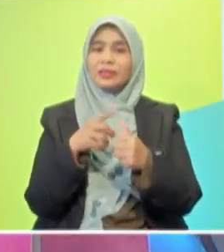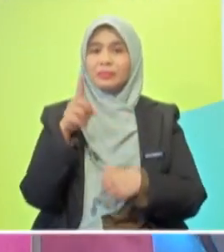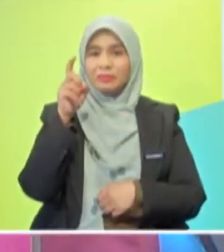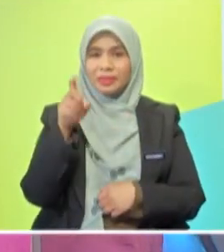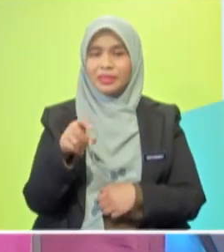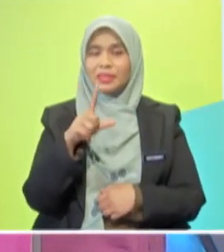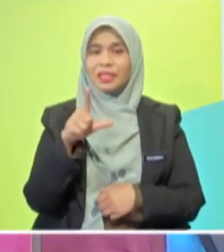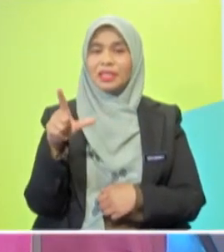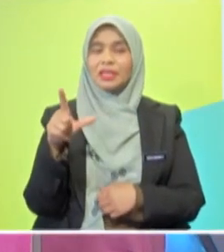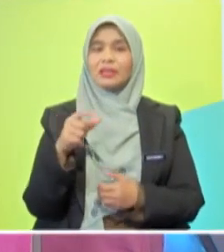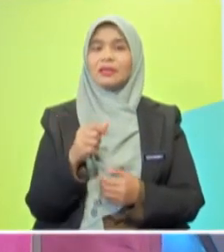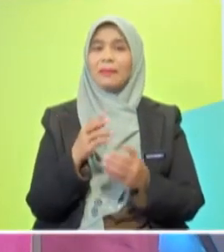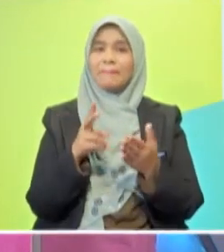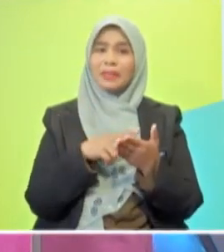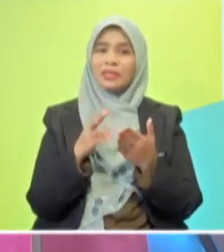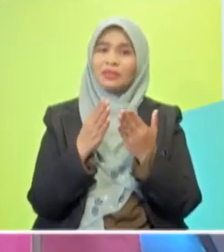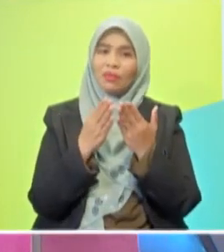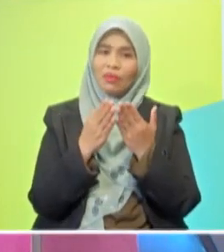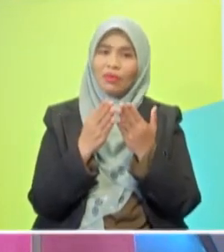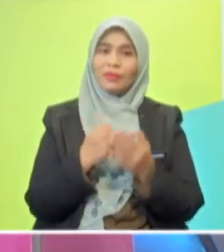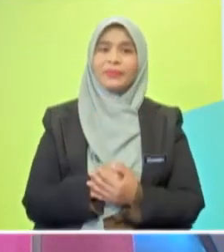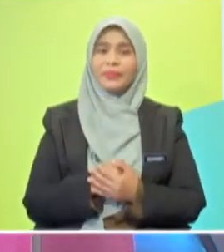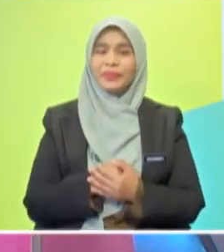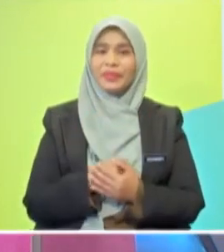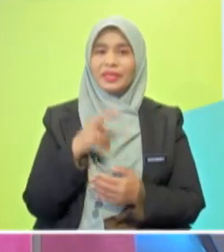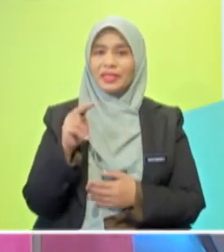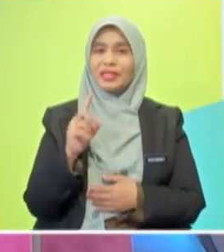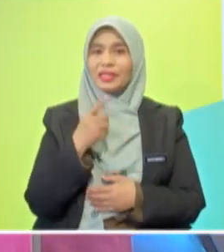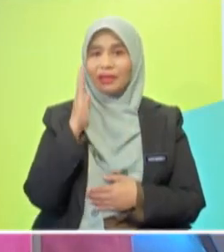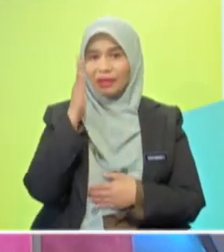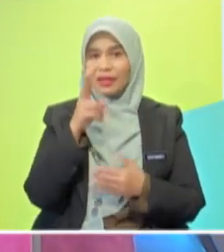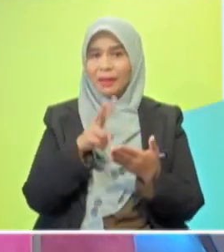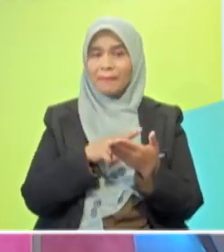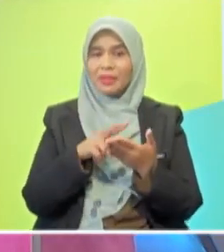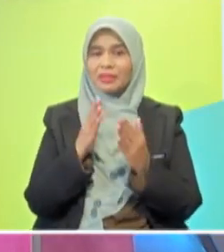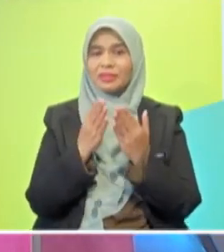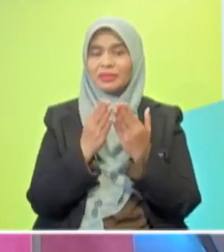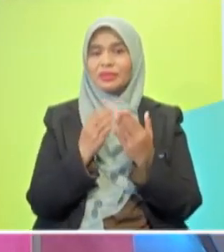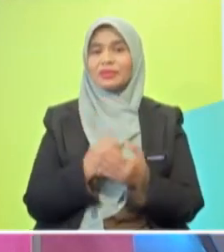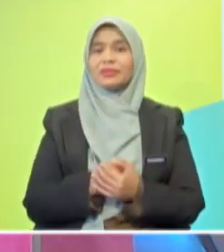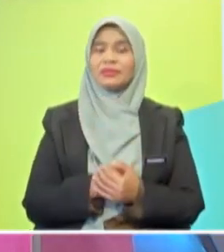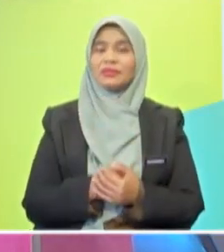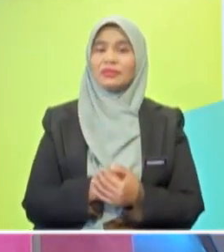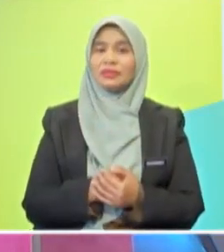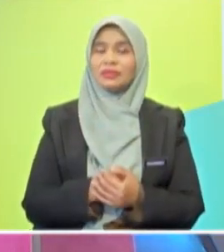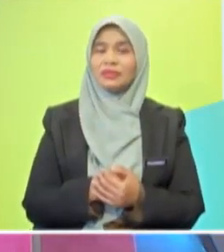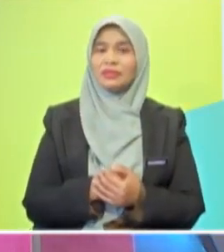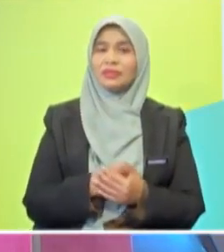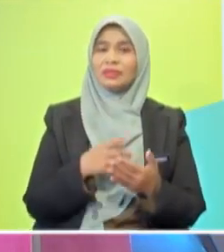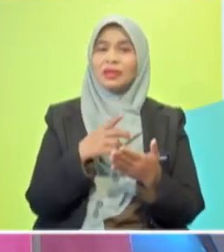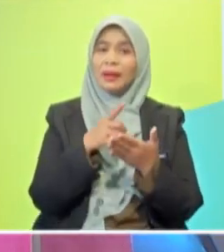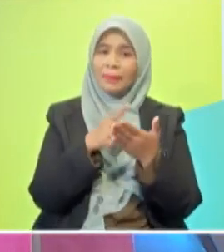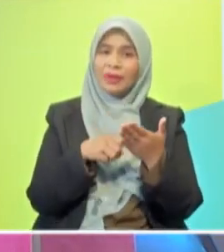mestilah kita membaca doa. Ya. Nanti kita akan belajar apa itu doa memakai pakaian. Okey.